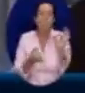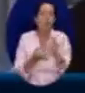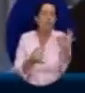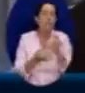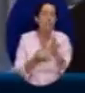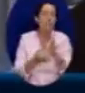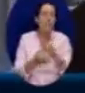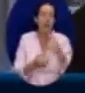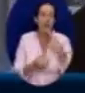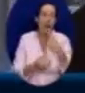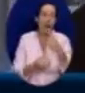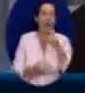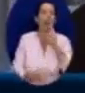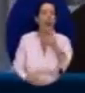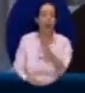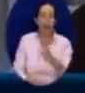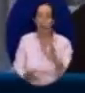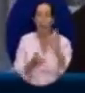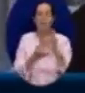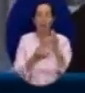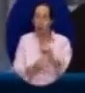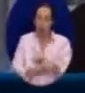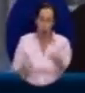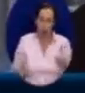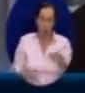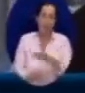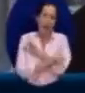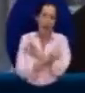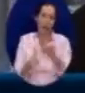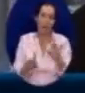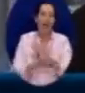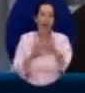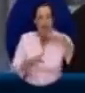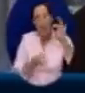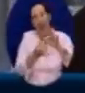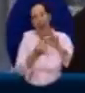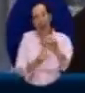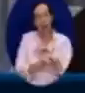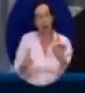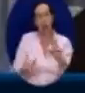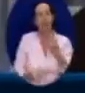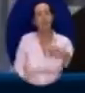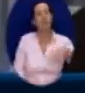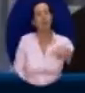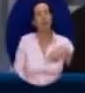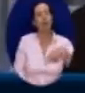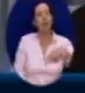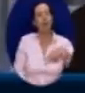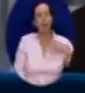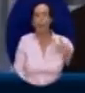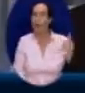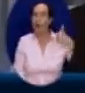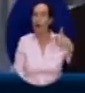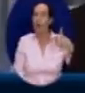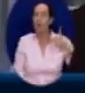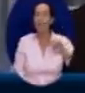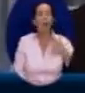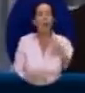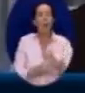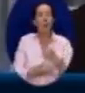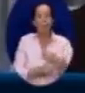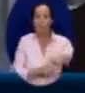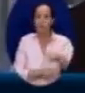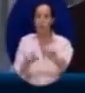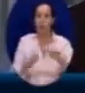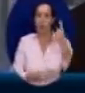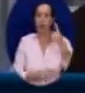הכל קראתי לה בהמה, או בסך הכל. לא, זה אסור. אין בסך הכל. ויש אחריות מעסיק או מעסיקה לדאוג שזה